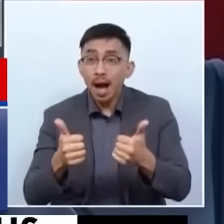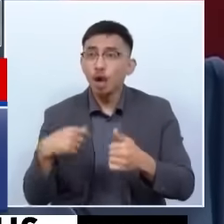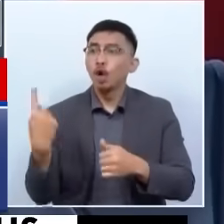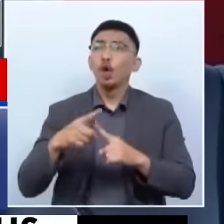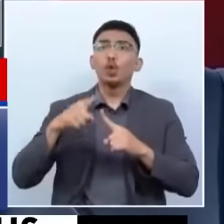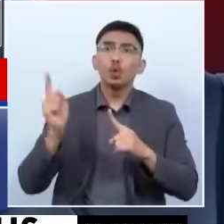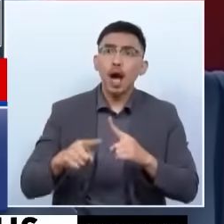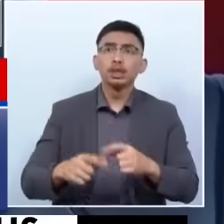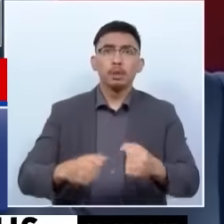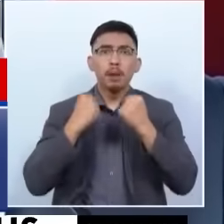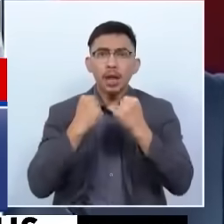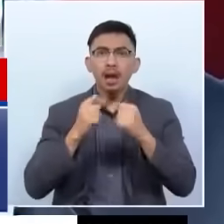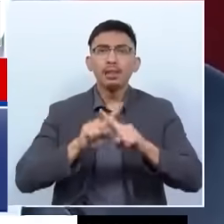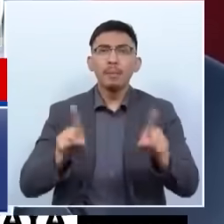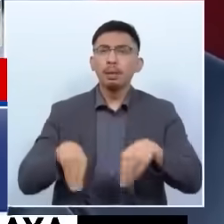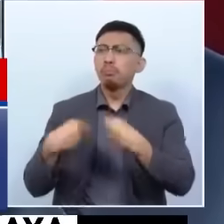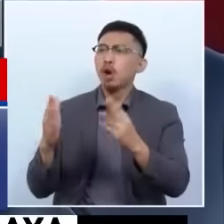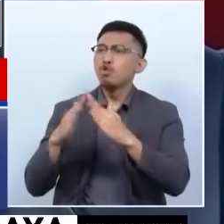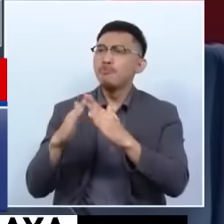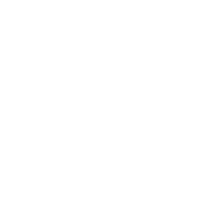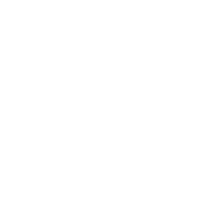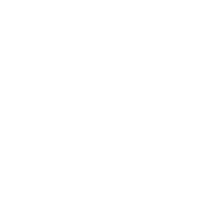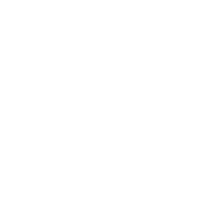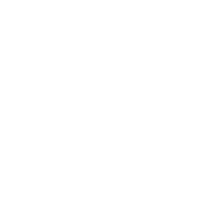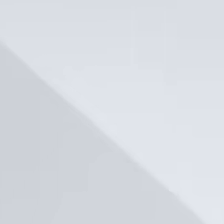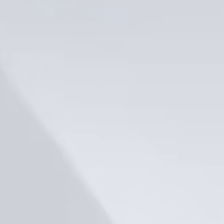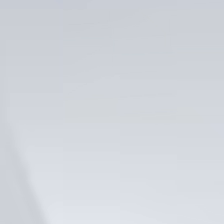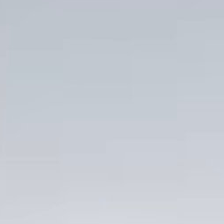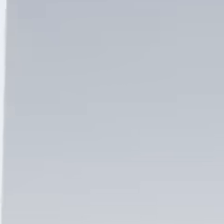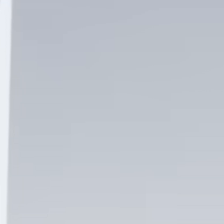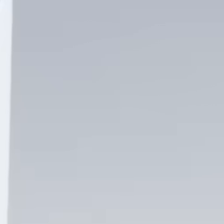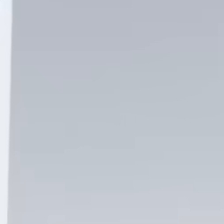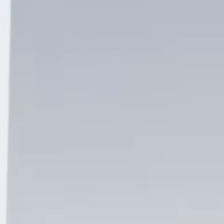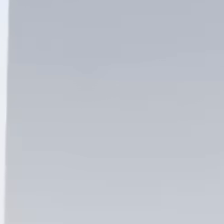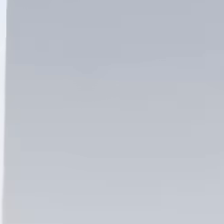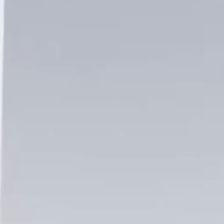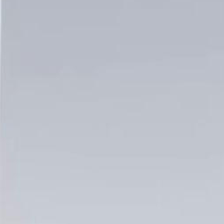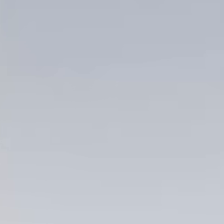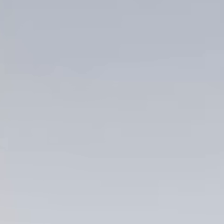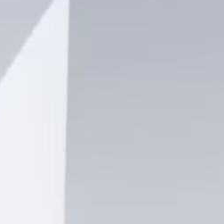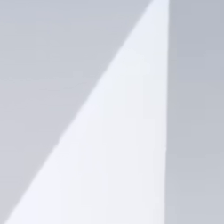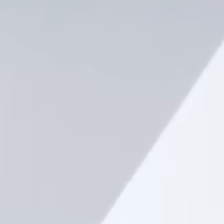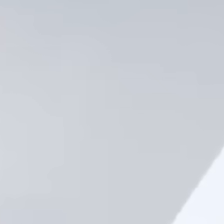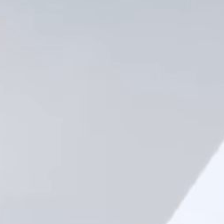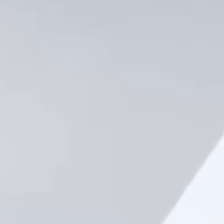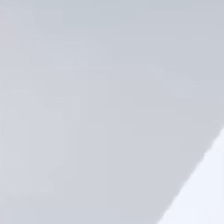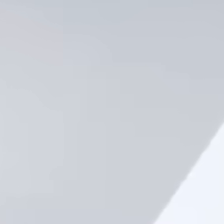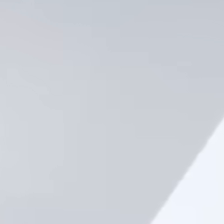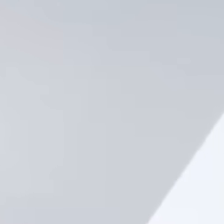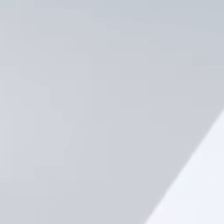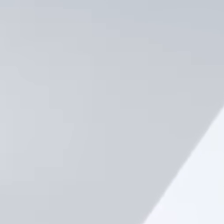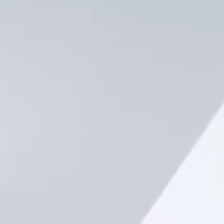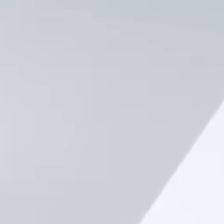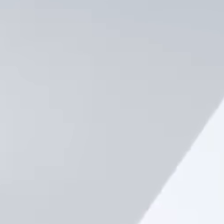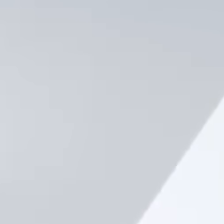bagi mereka berdinas itu tidak benar itu harus dikoreksi jelajahi cara baru mendapatkan informasi download Metro